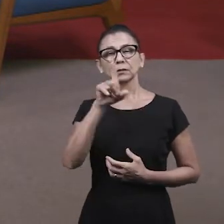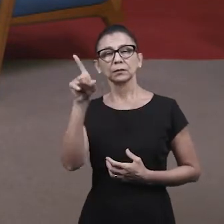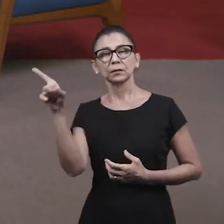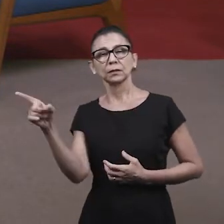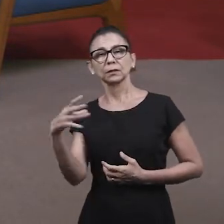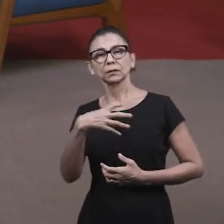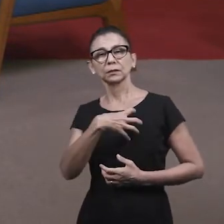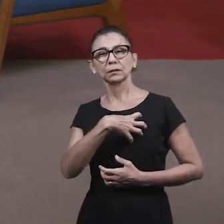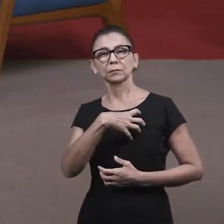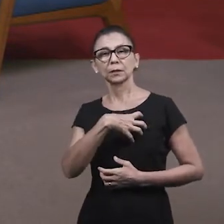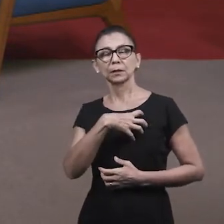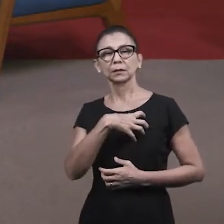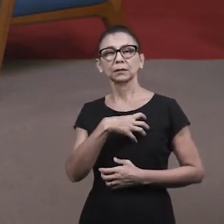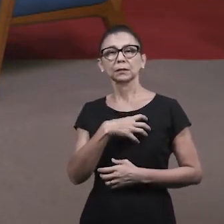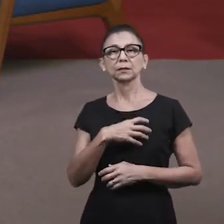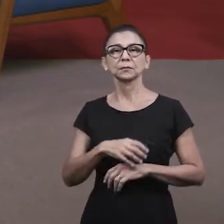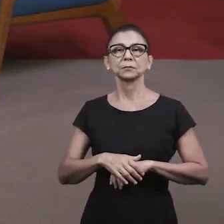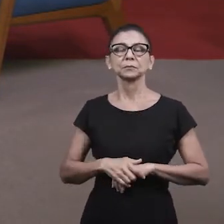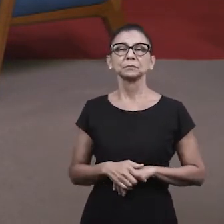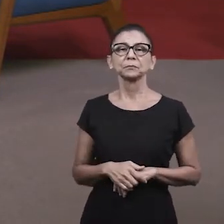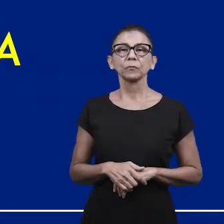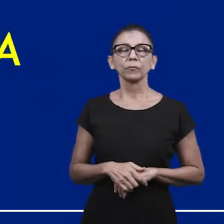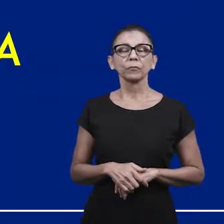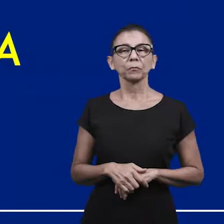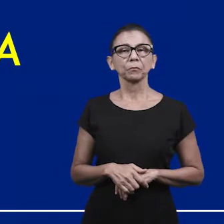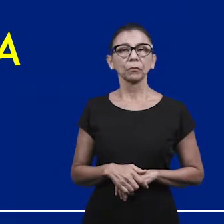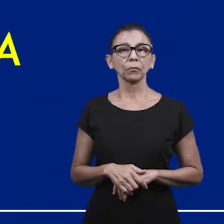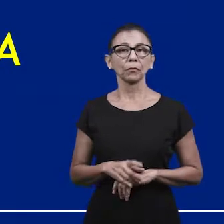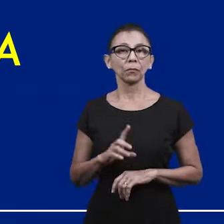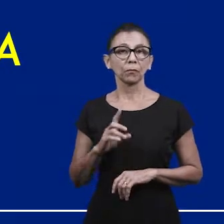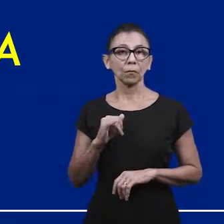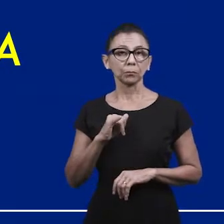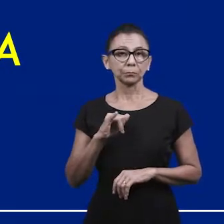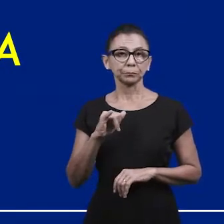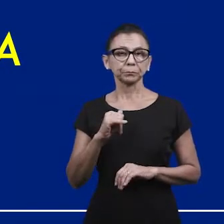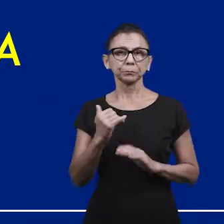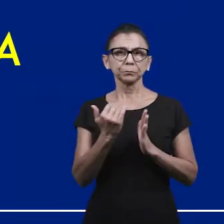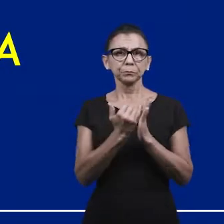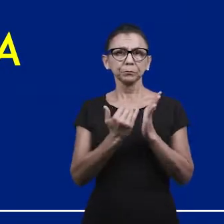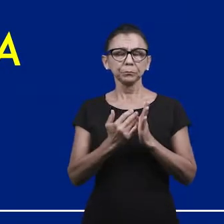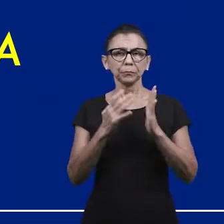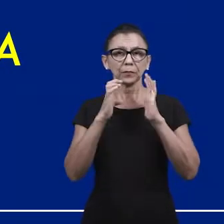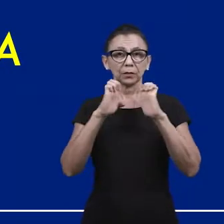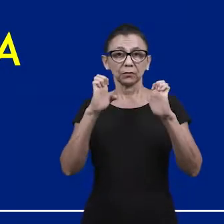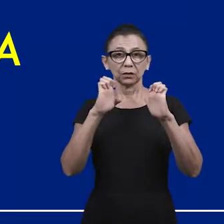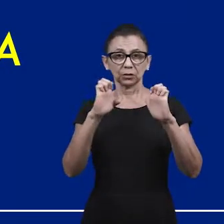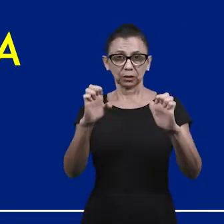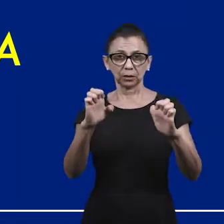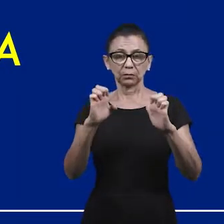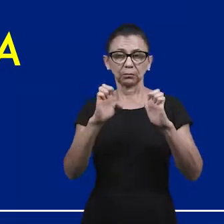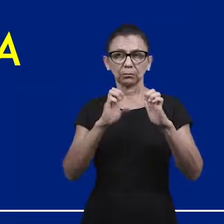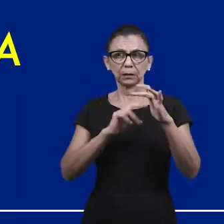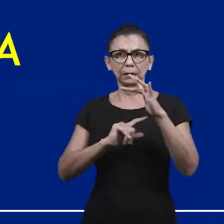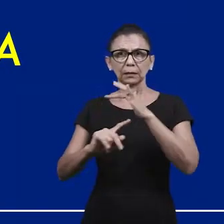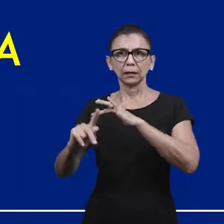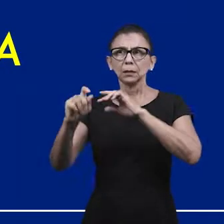famille. Je veux partager avec vous maintenant ce qui a été envoyé pour nous, pour notre frère Jonice Ribeiro de